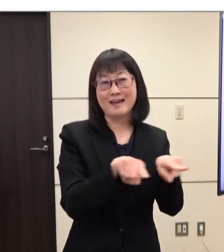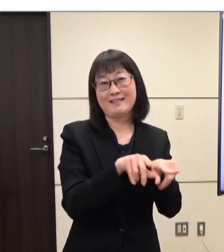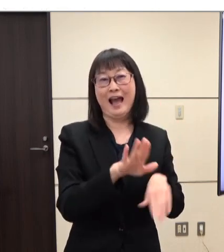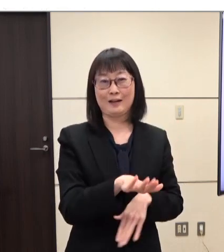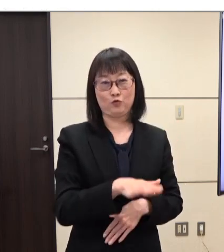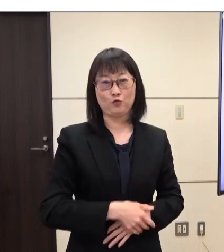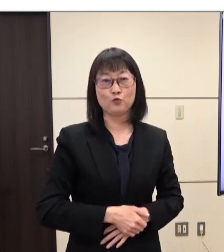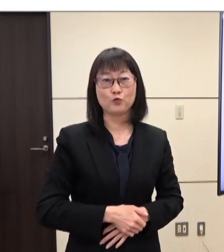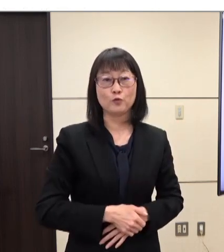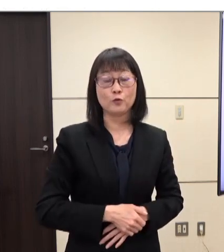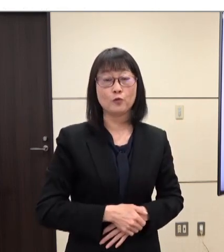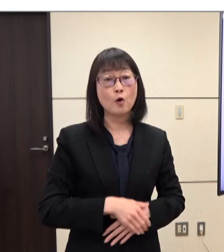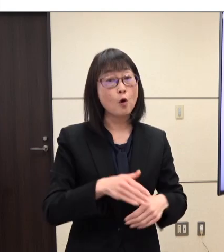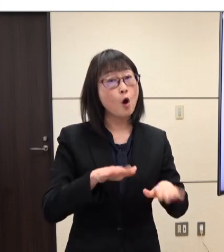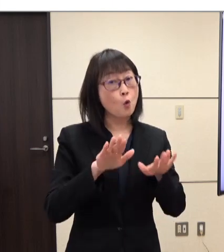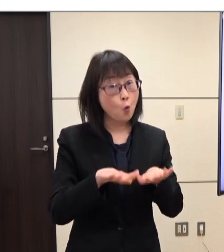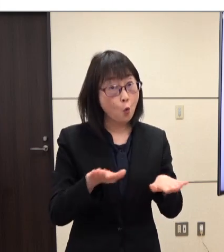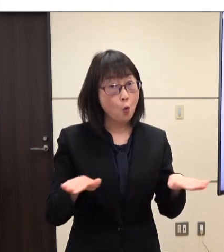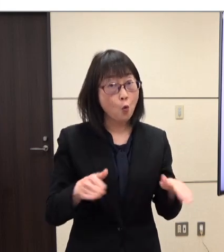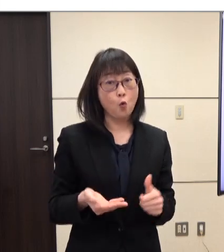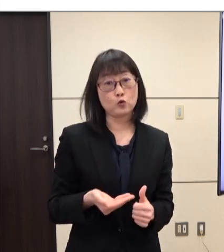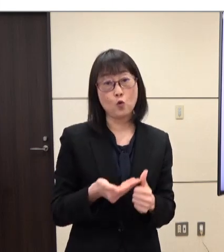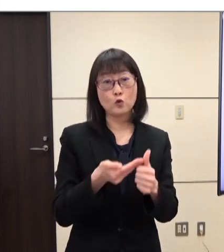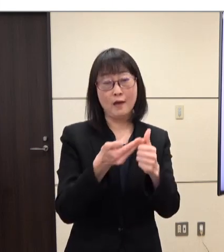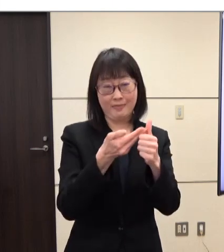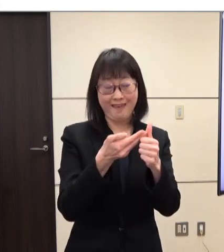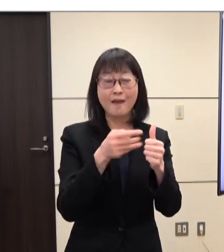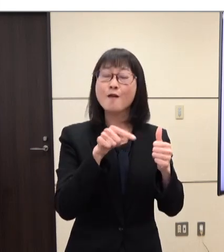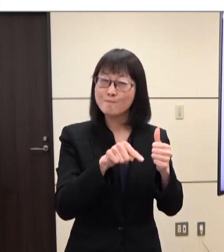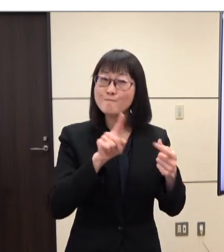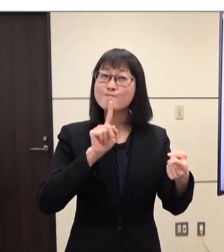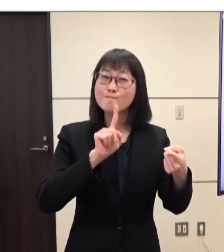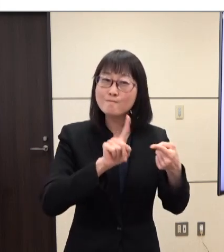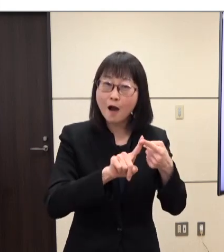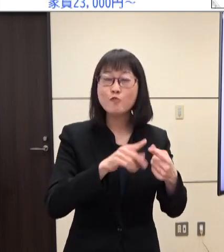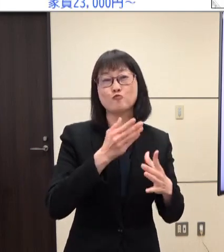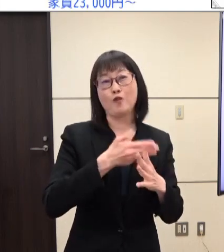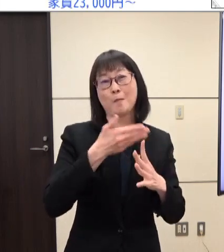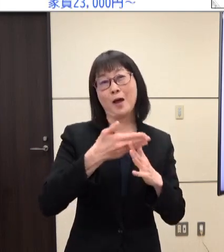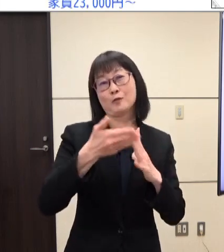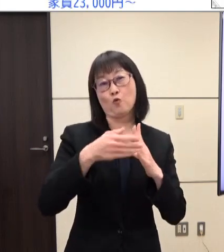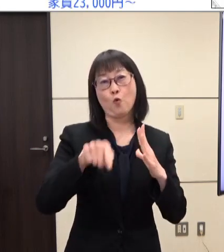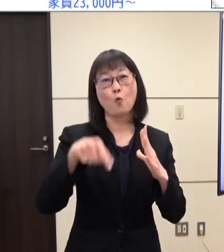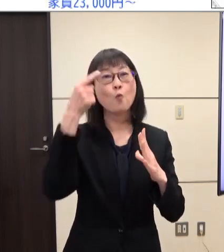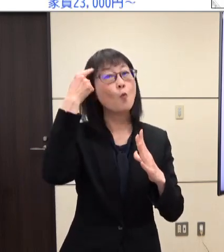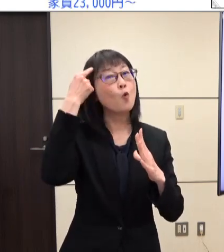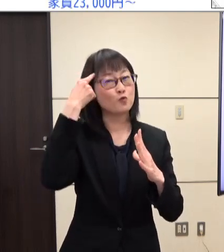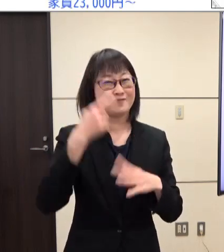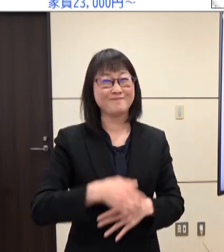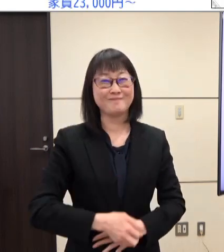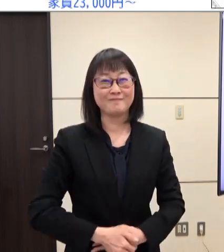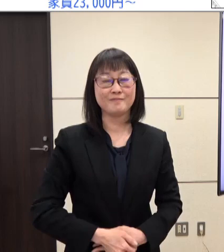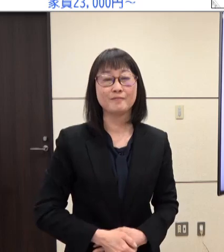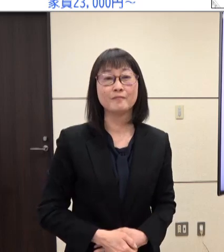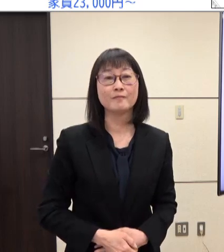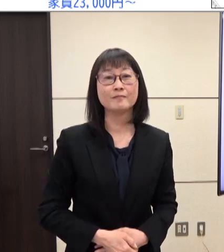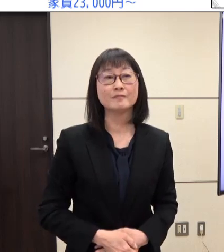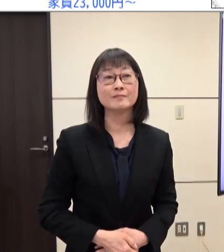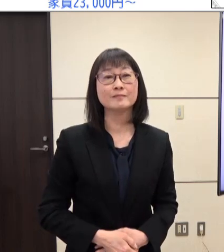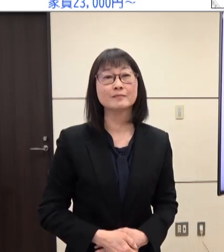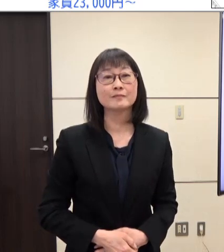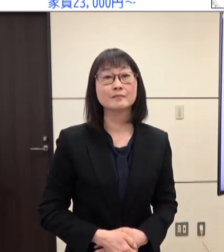育てるには非常にいい住宅ではないかなというふうに思います。それから、